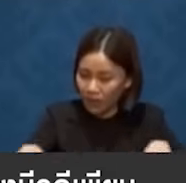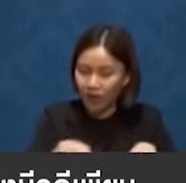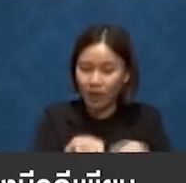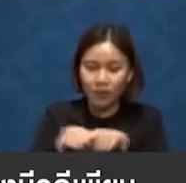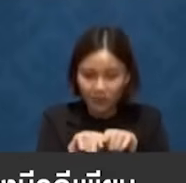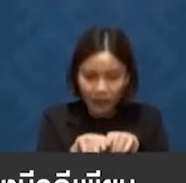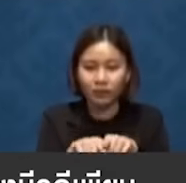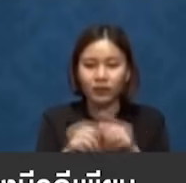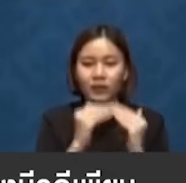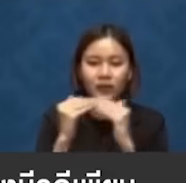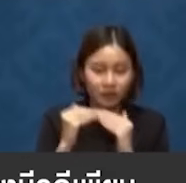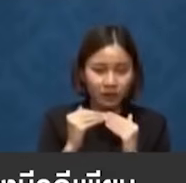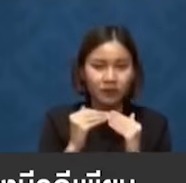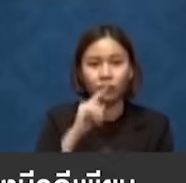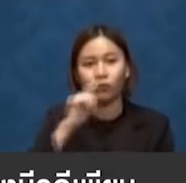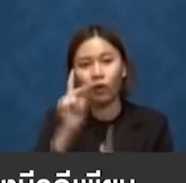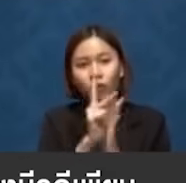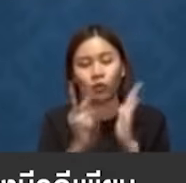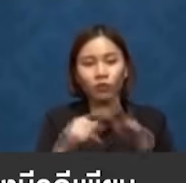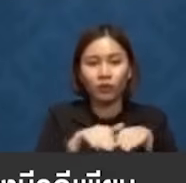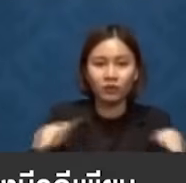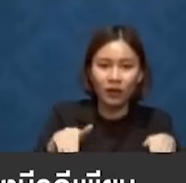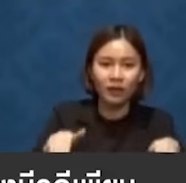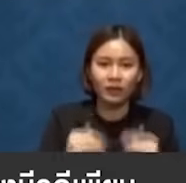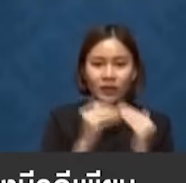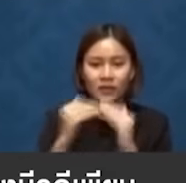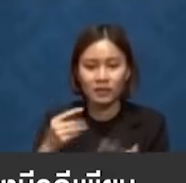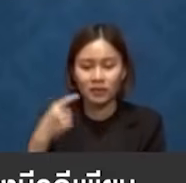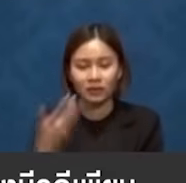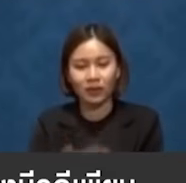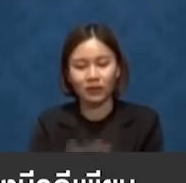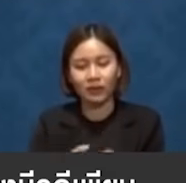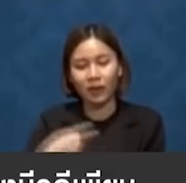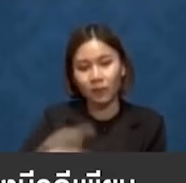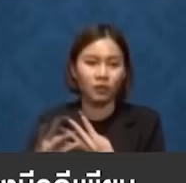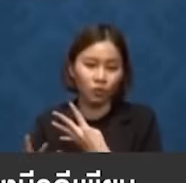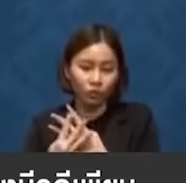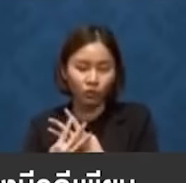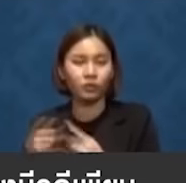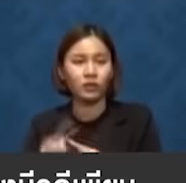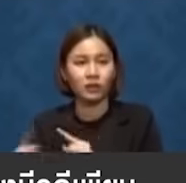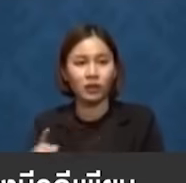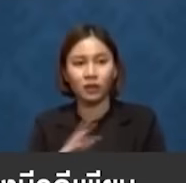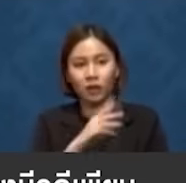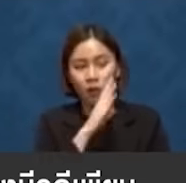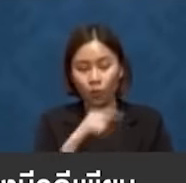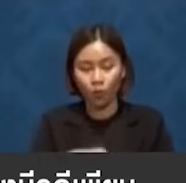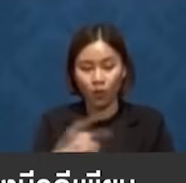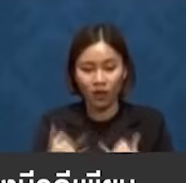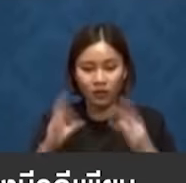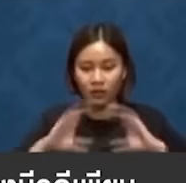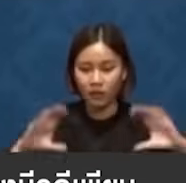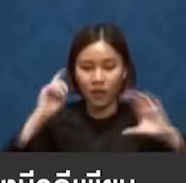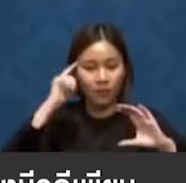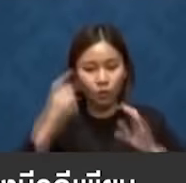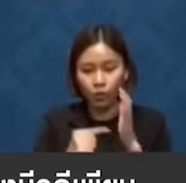ปราศัยประเด็นพระราชอำนาจของพระมหากษัตริย์กับกองทัพไทยทีนี้โตโต้เนี่ยมีคดีเยอะมากการที่ออก